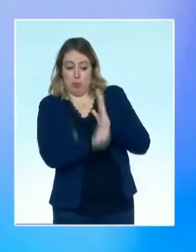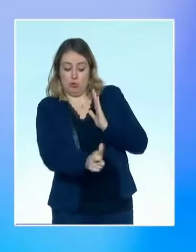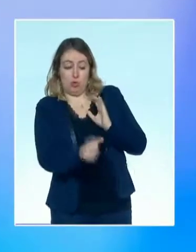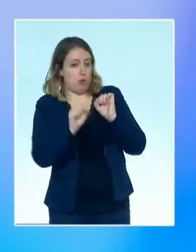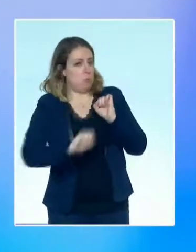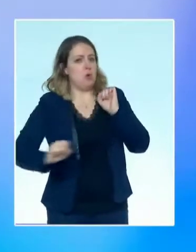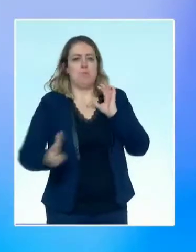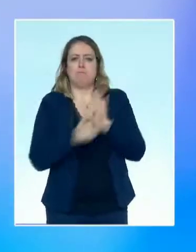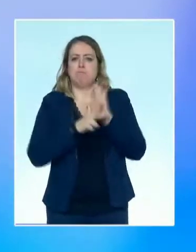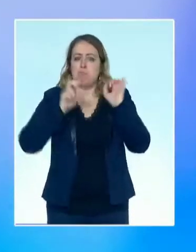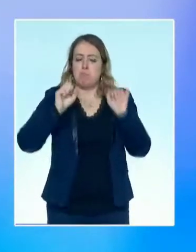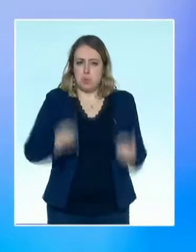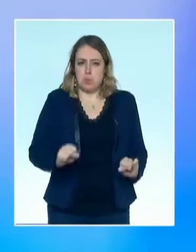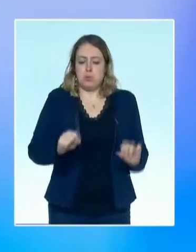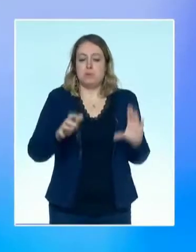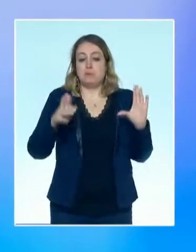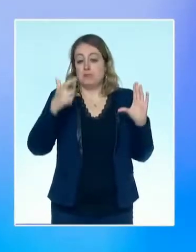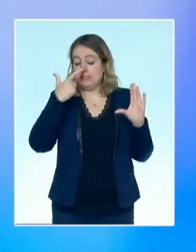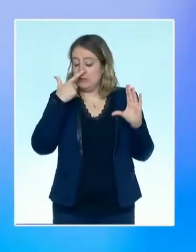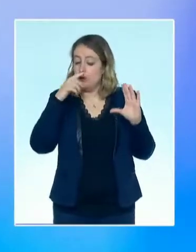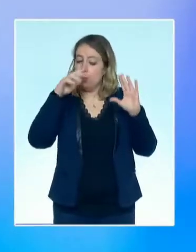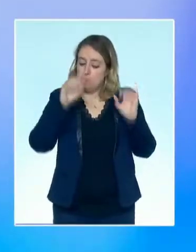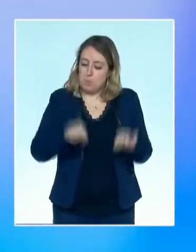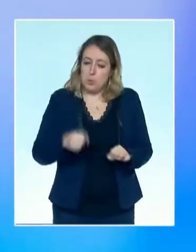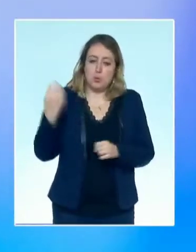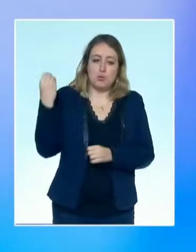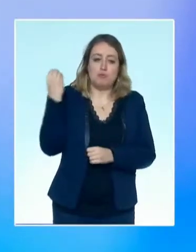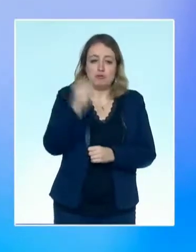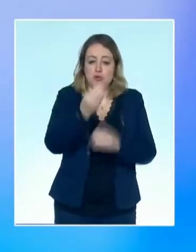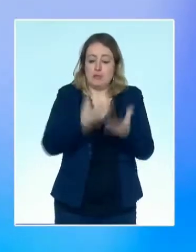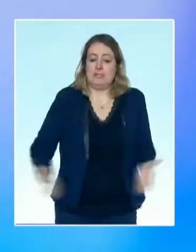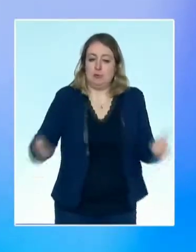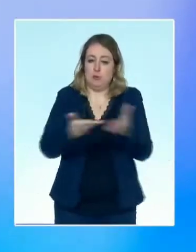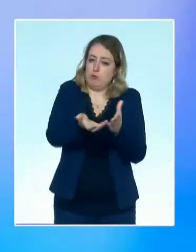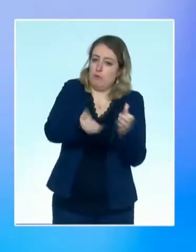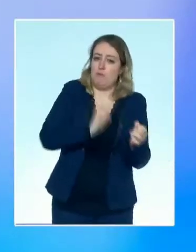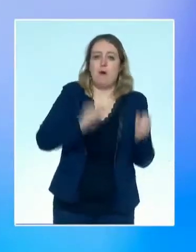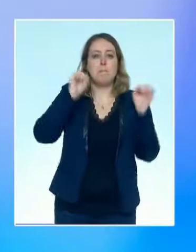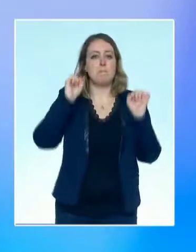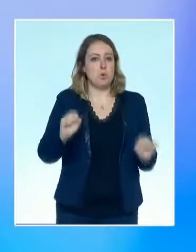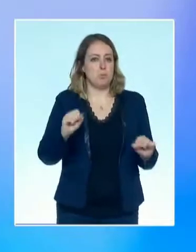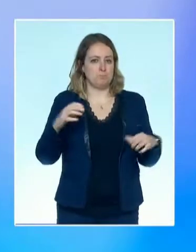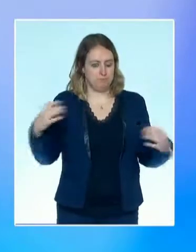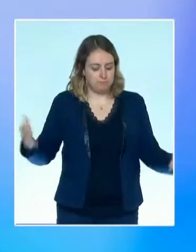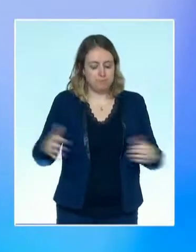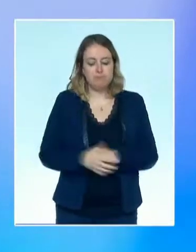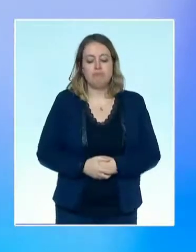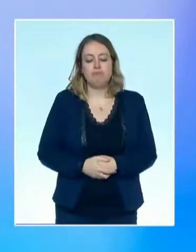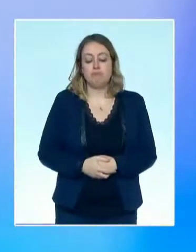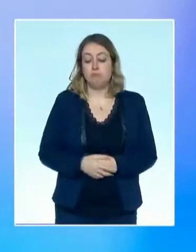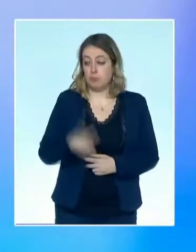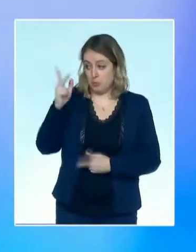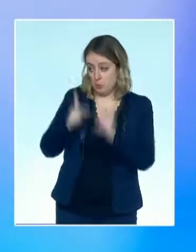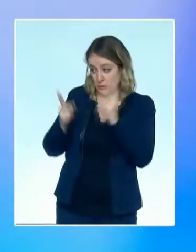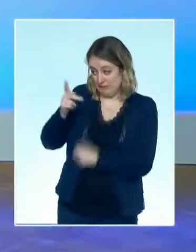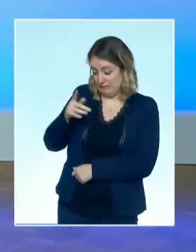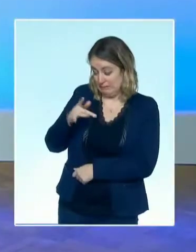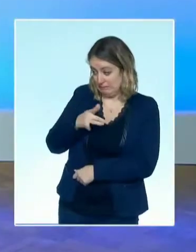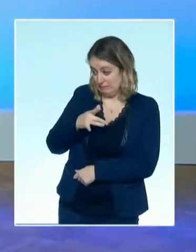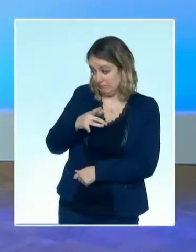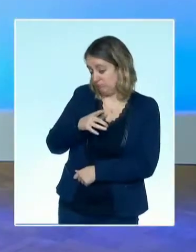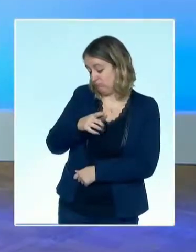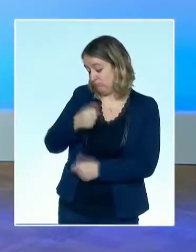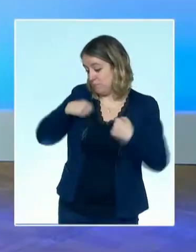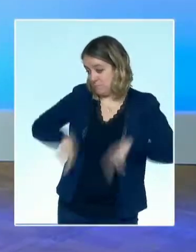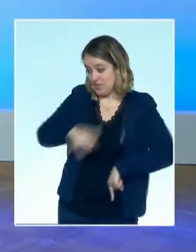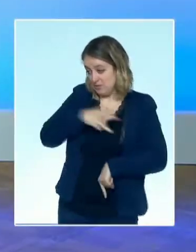Le protocole. Tu l'entends, le protocole ? Je vais t'en mettre, moi, du protocole. Peut-être, c'est un peu ça, là. Je n'ai pas d'éléments du